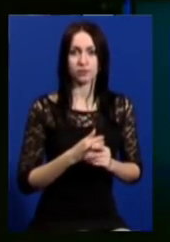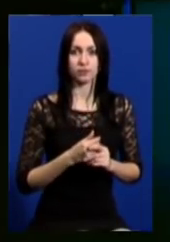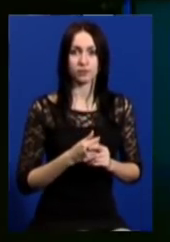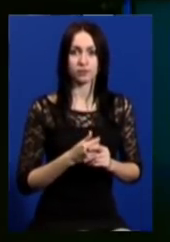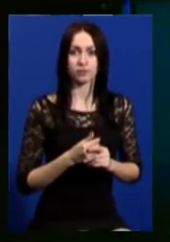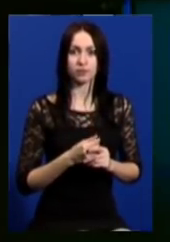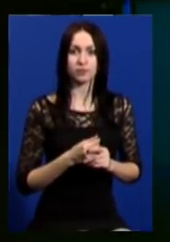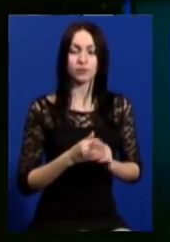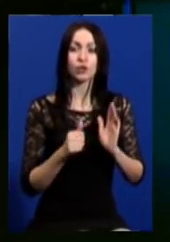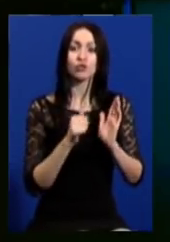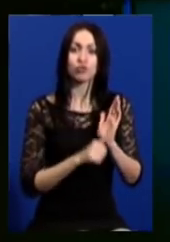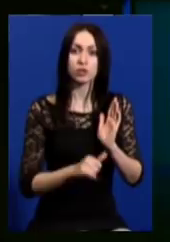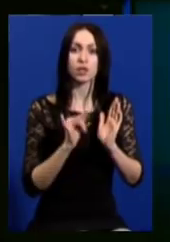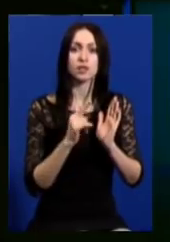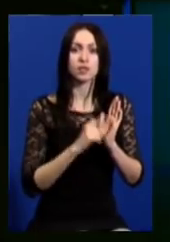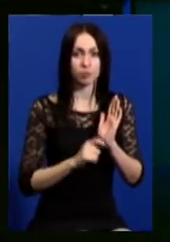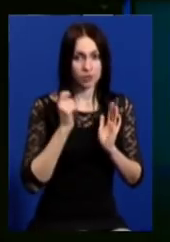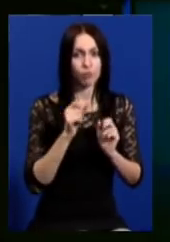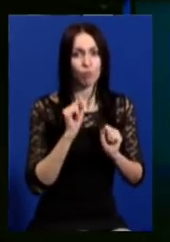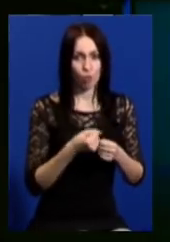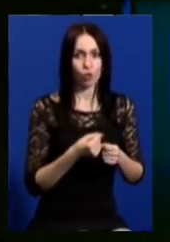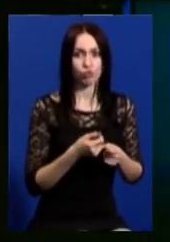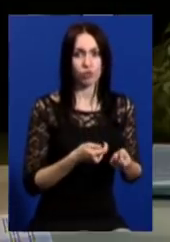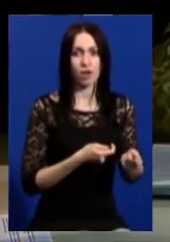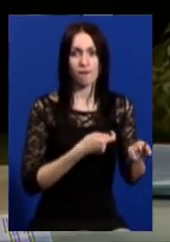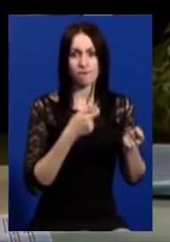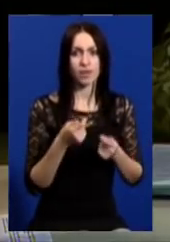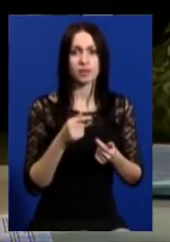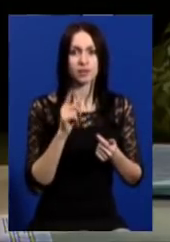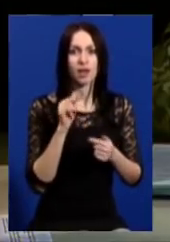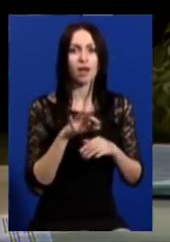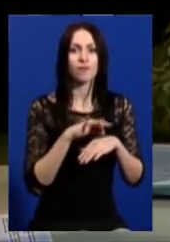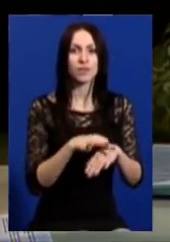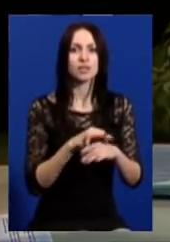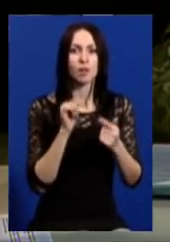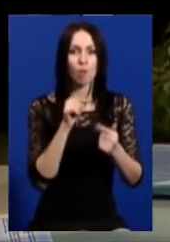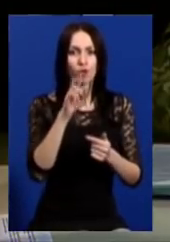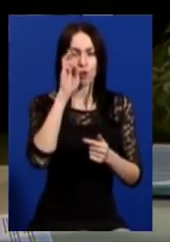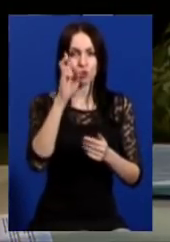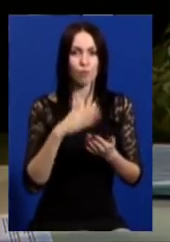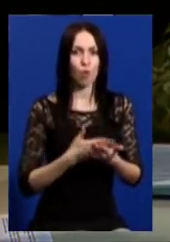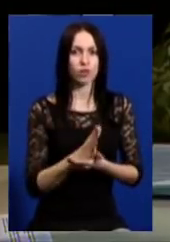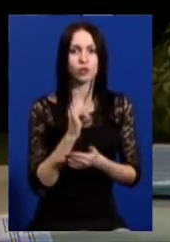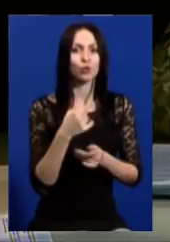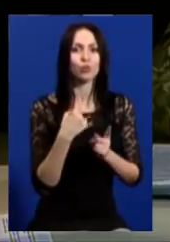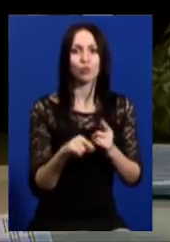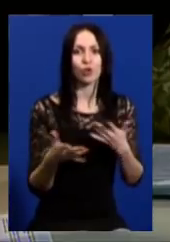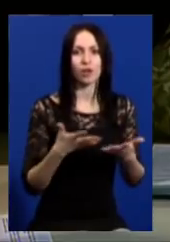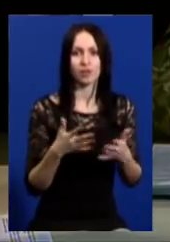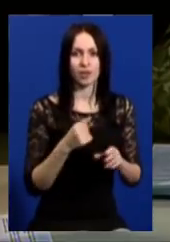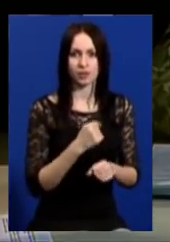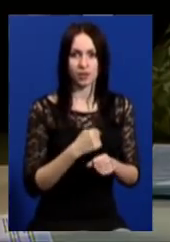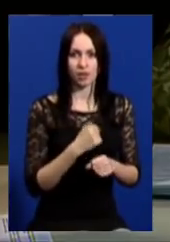І в 60 і 70 можна вести антидержавну політику або інші якісь